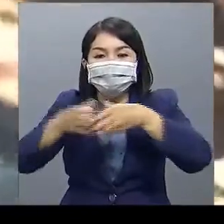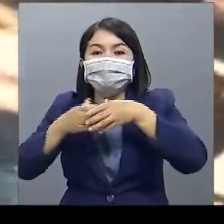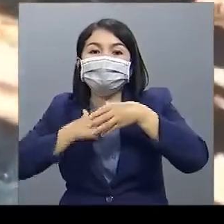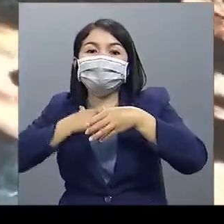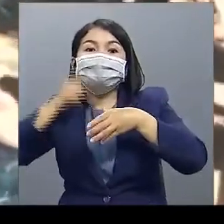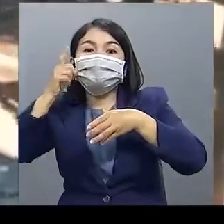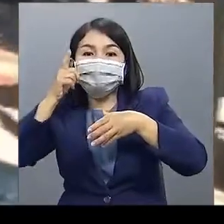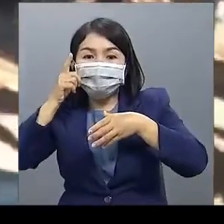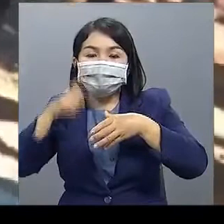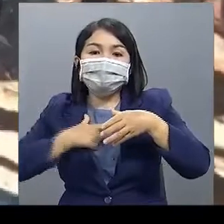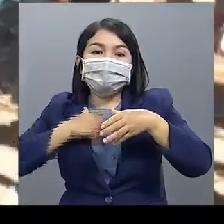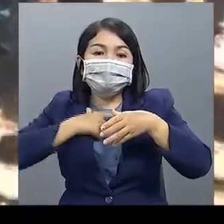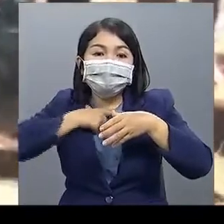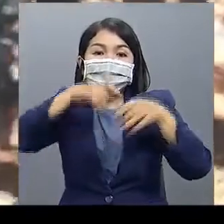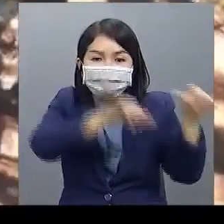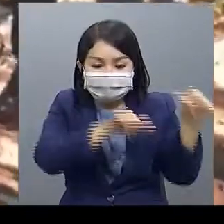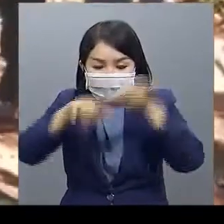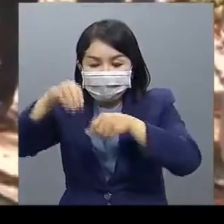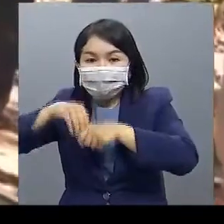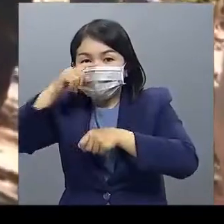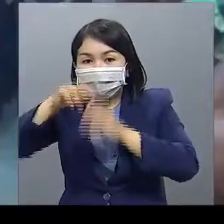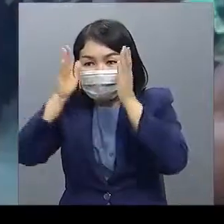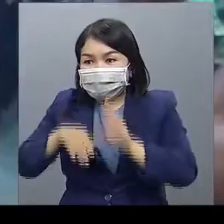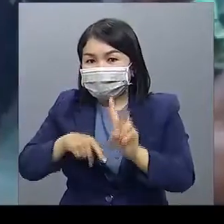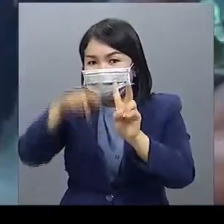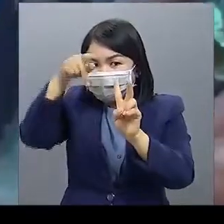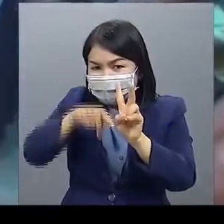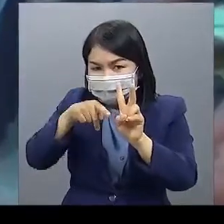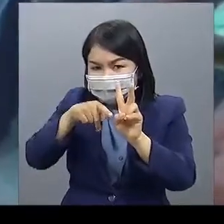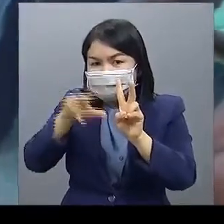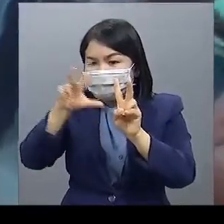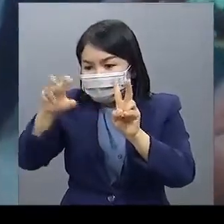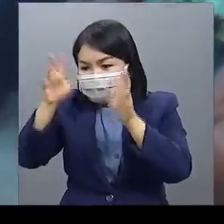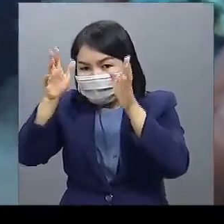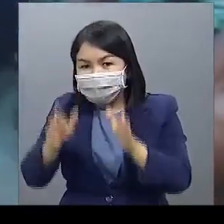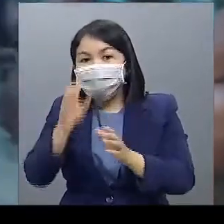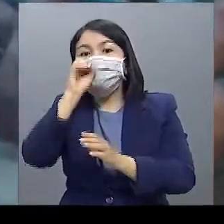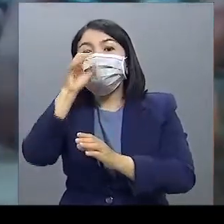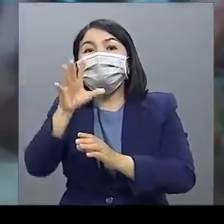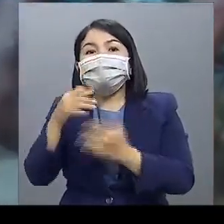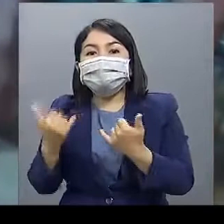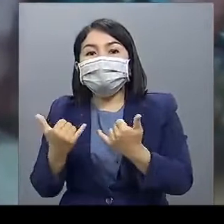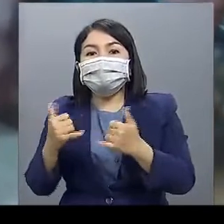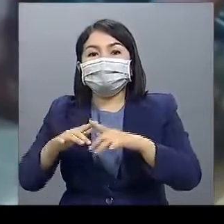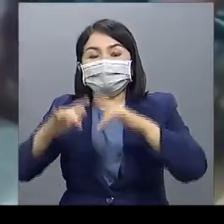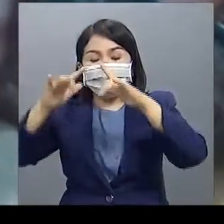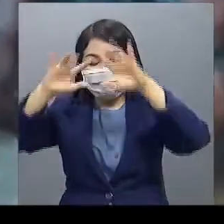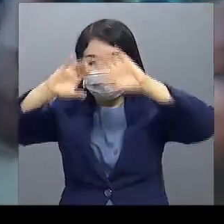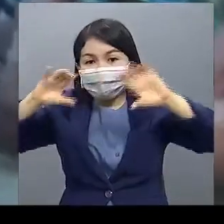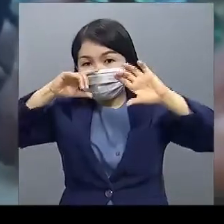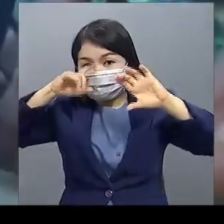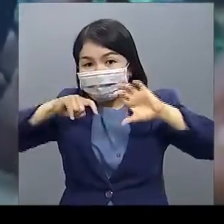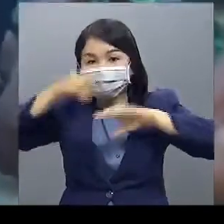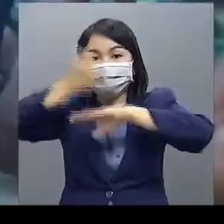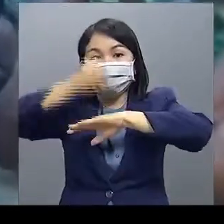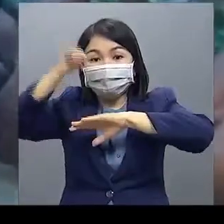ในฝั่งไทย 2,300 กว่าคนนะครับยืนยันว่ายังสามารถดูแลผู้ลี้ภัยได้พร้อมกับมีการเพิ่มมาตร